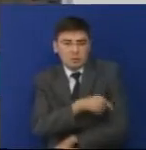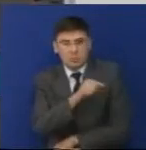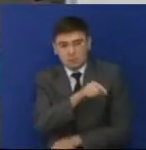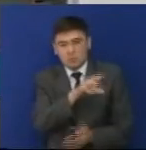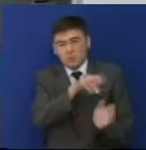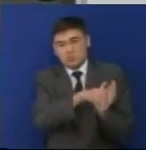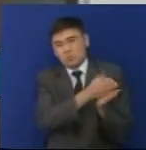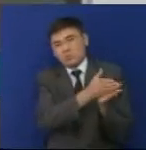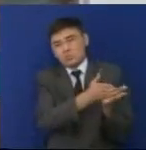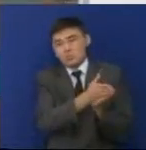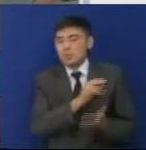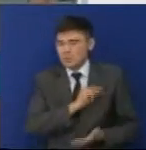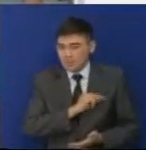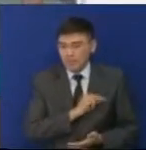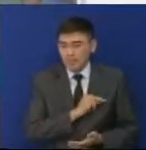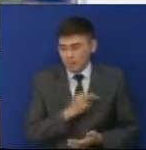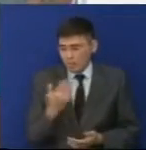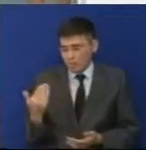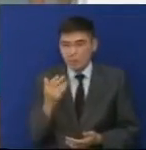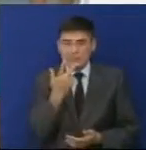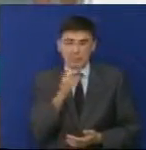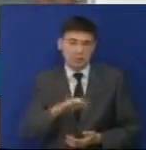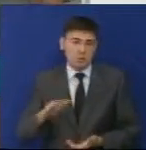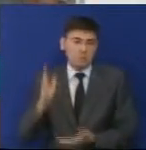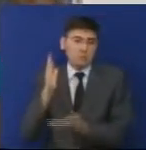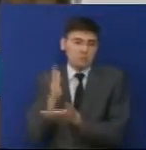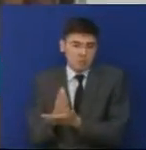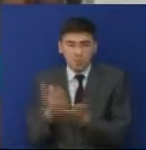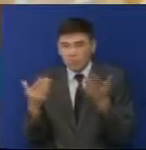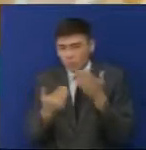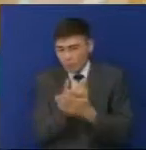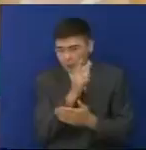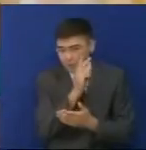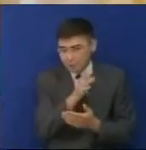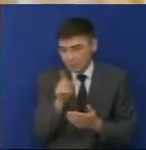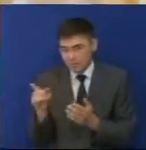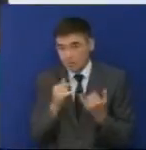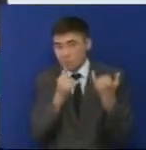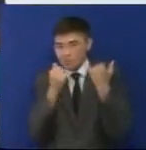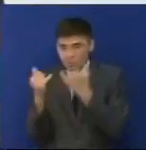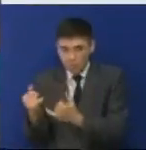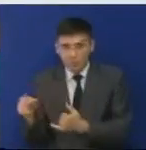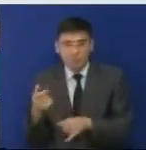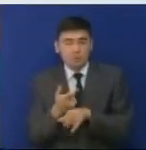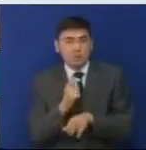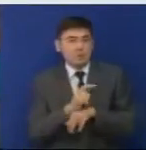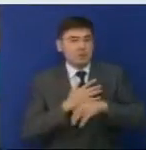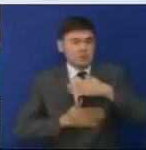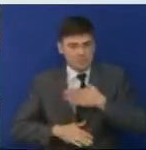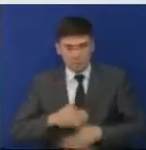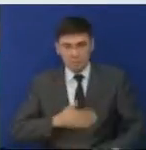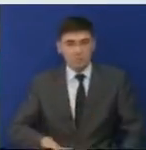істейді. Бүгінде 3 бала тәрбиелеп отырған ана жаңа баспанаға қоныстануды асыға күтеді. Мы вот в списках